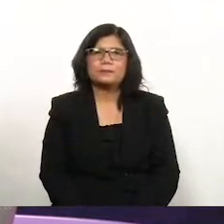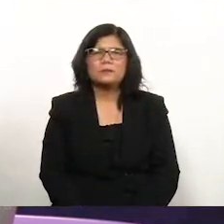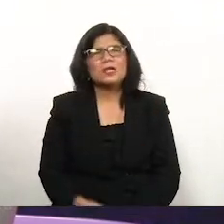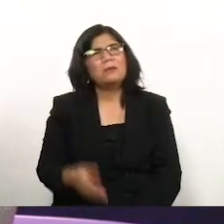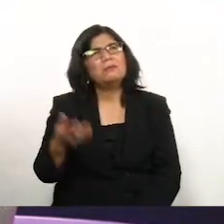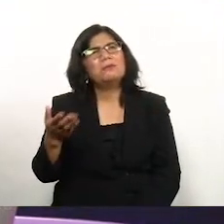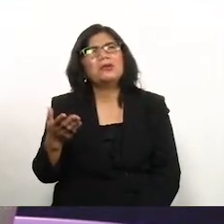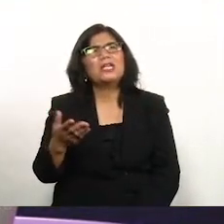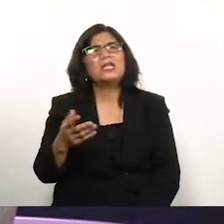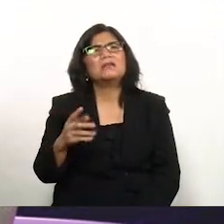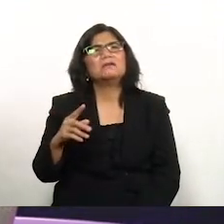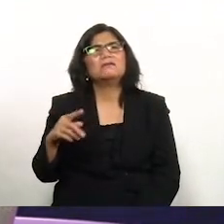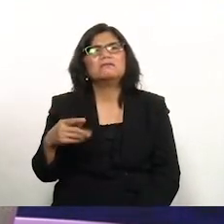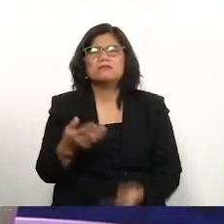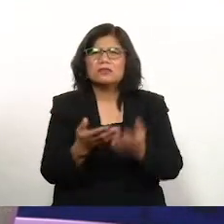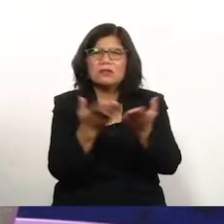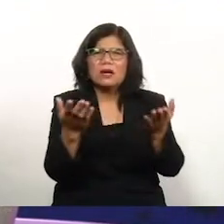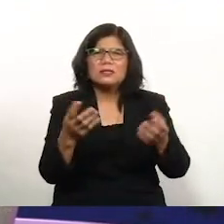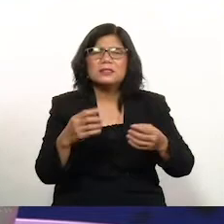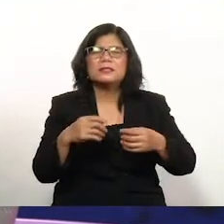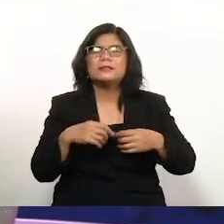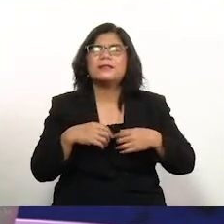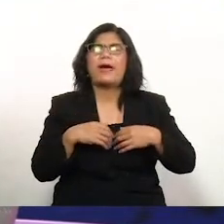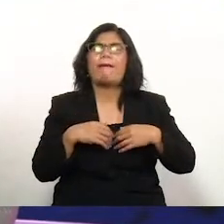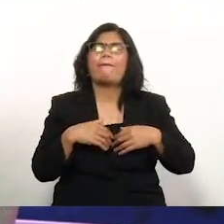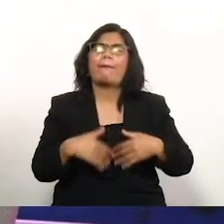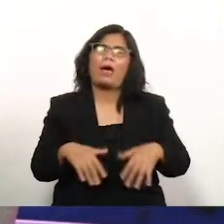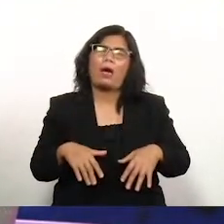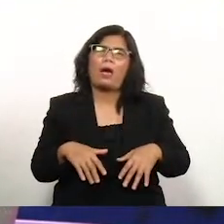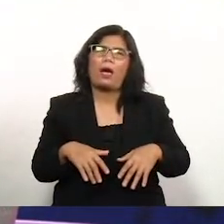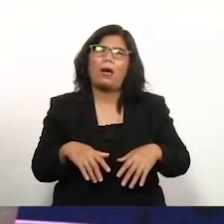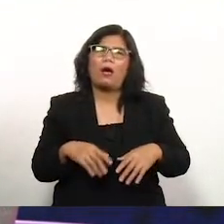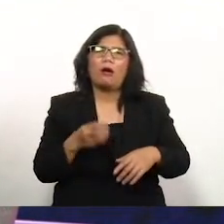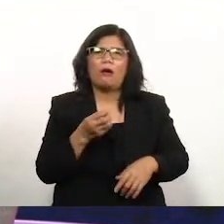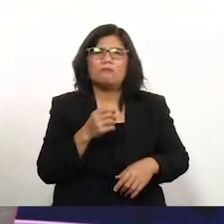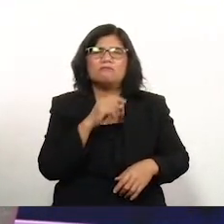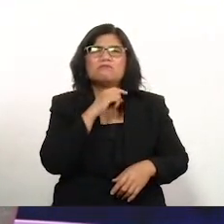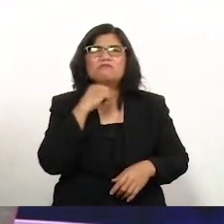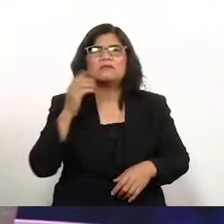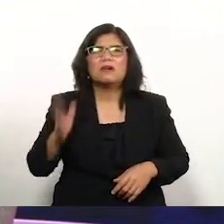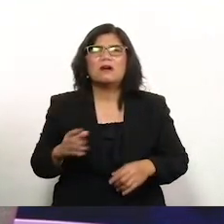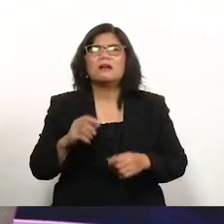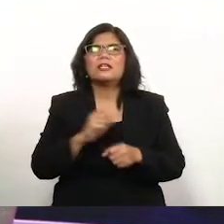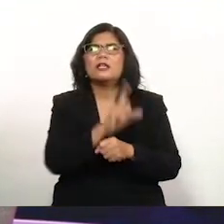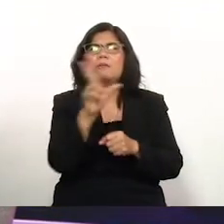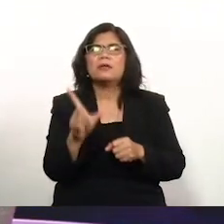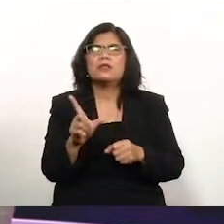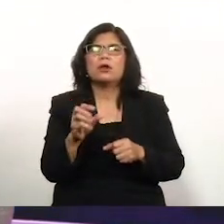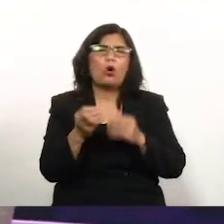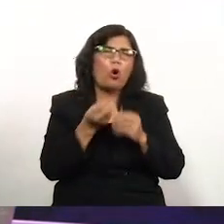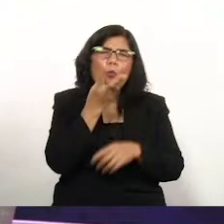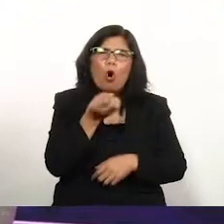Hai mungkin seret Capek dengar saya ngomong dari mimbar gereja yang penuh berkah ini ini